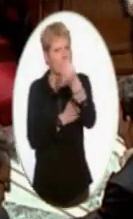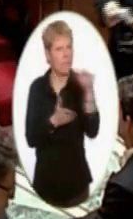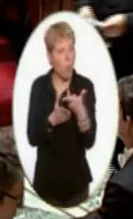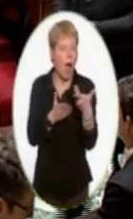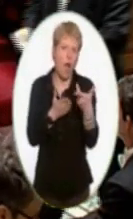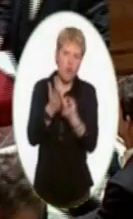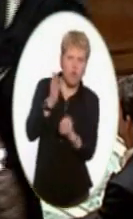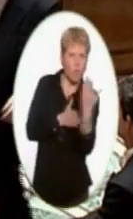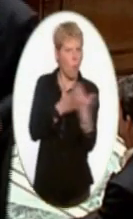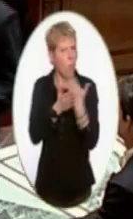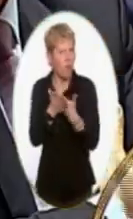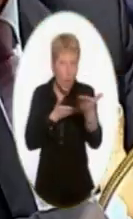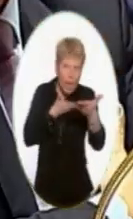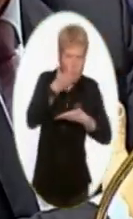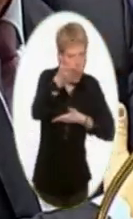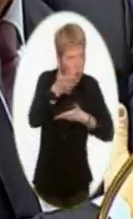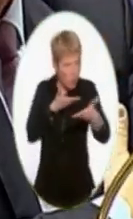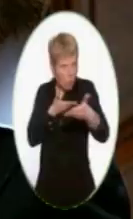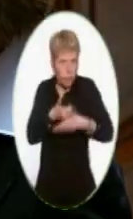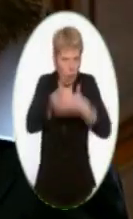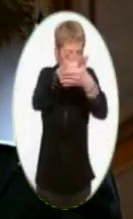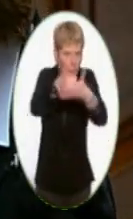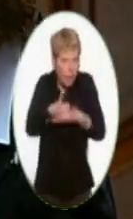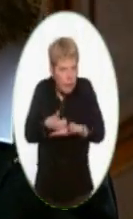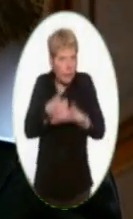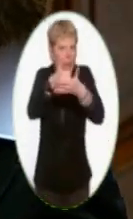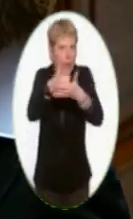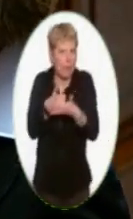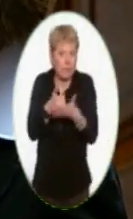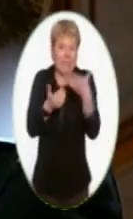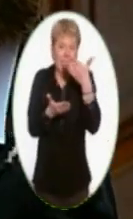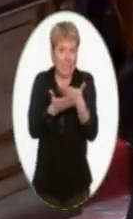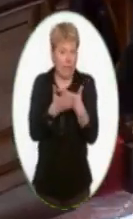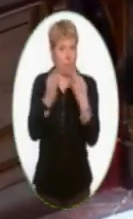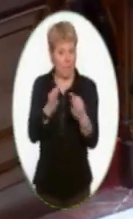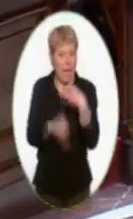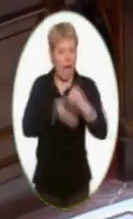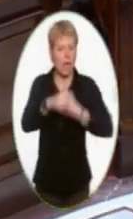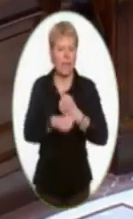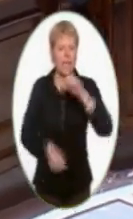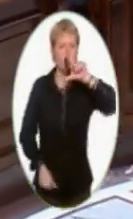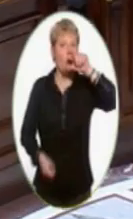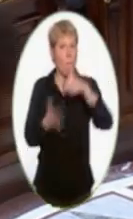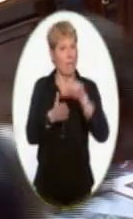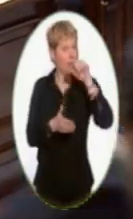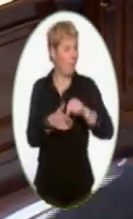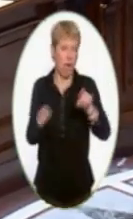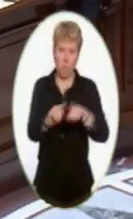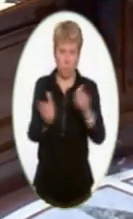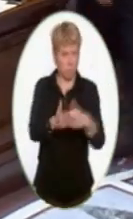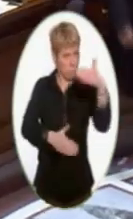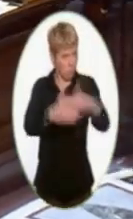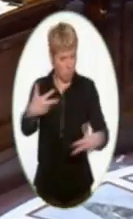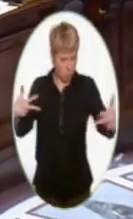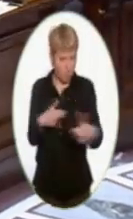Pendant que vous vous complaisez dans la petitesse, conformément aux orientations du président de la République, le Premier ministre a présenté ce